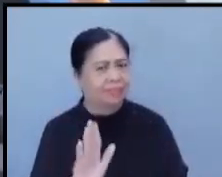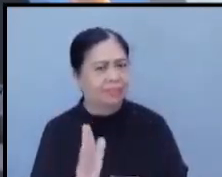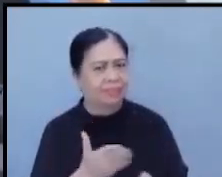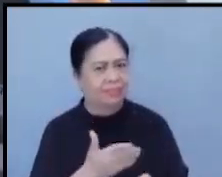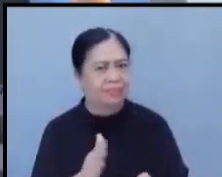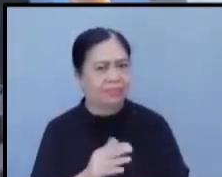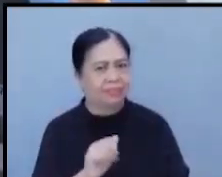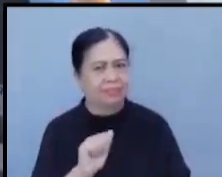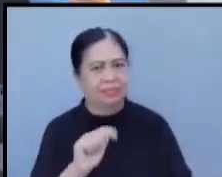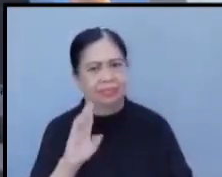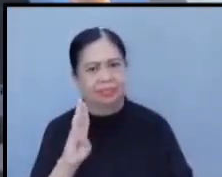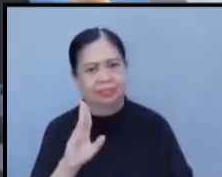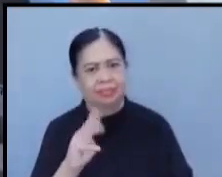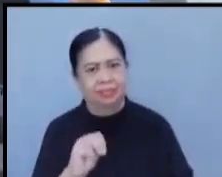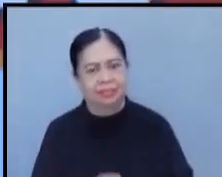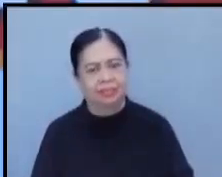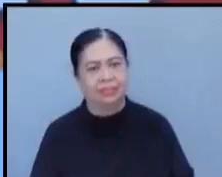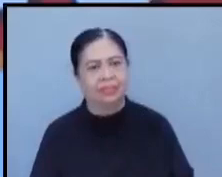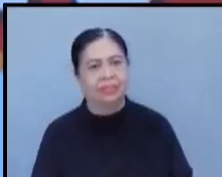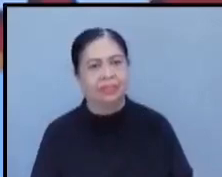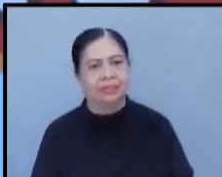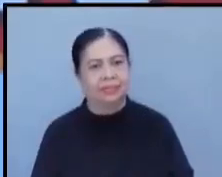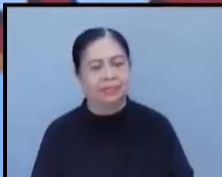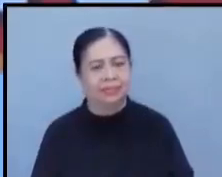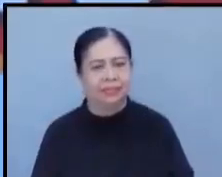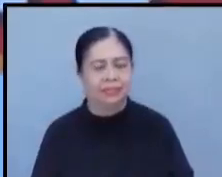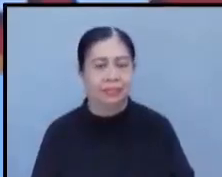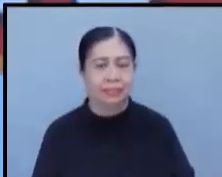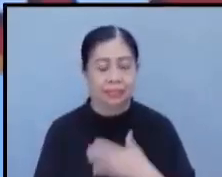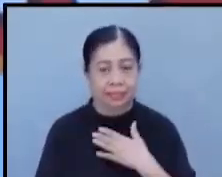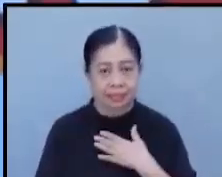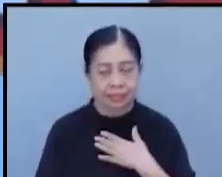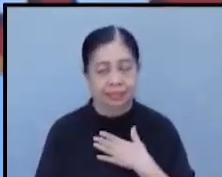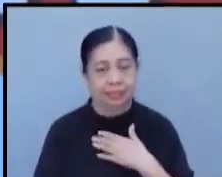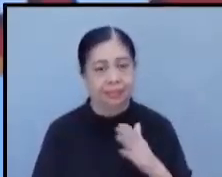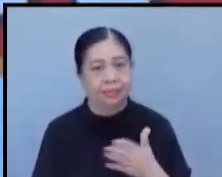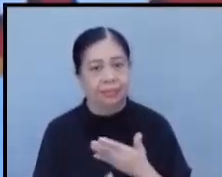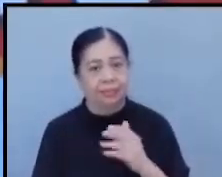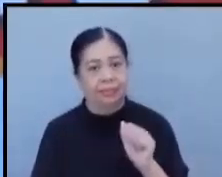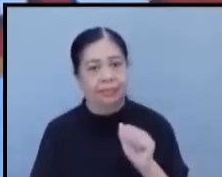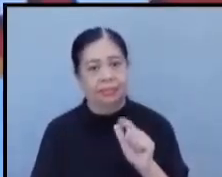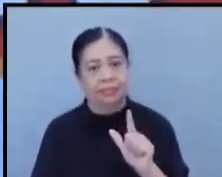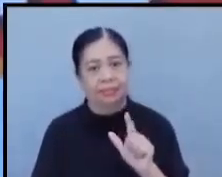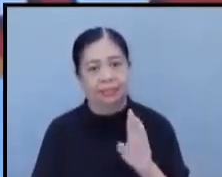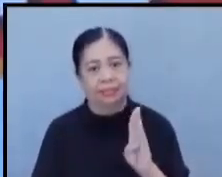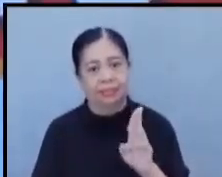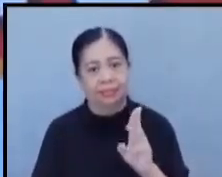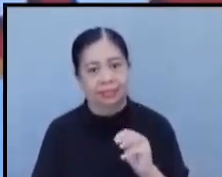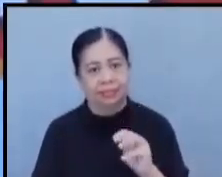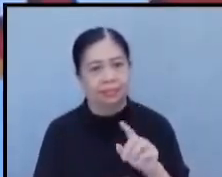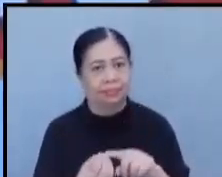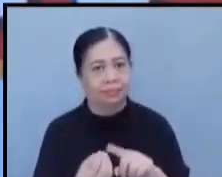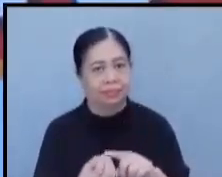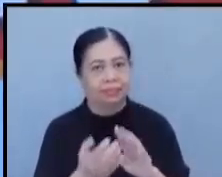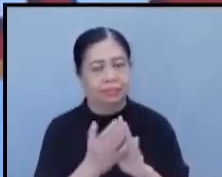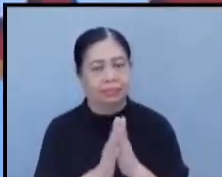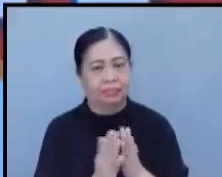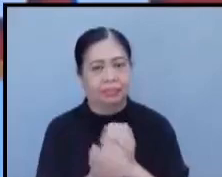ito? Yes po. My upcoming album is all about peace, love,